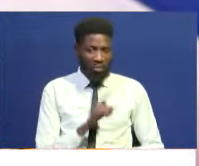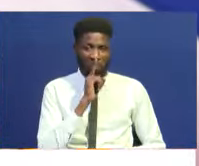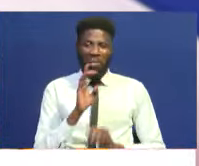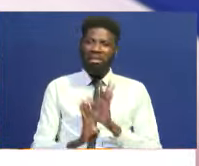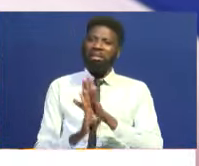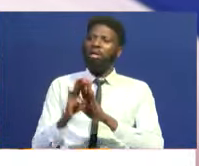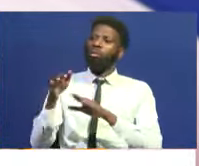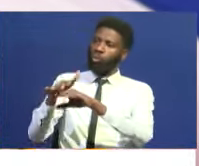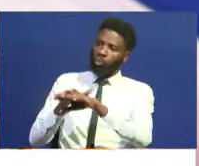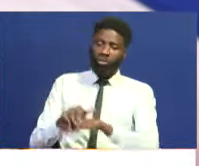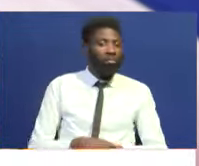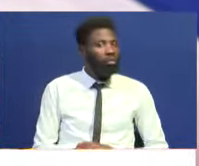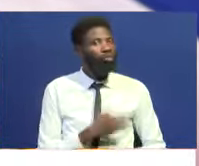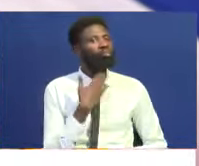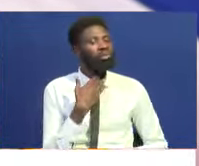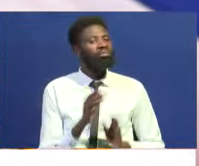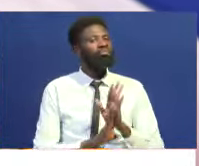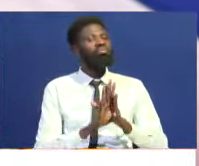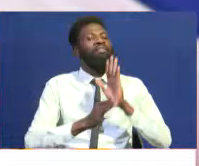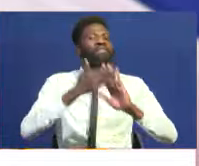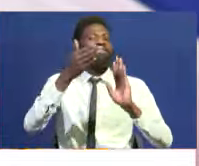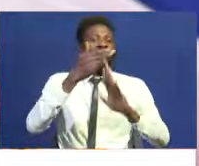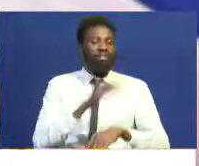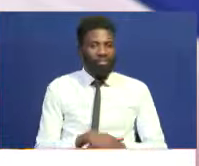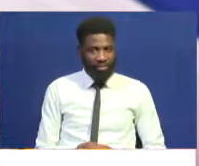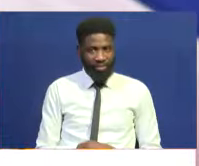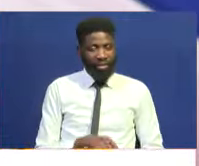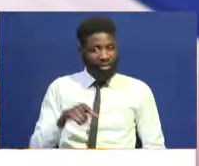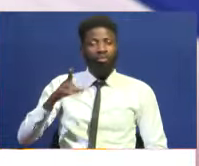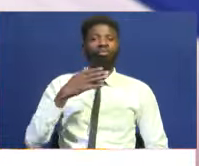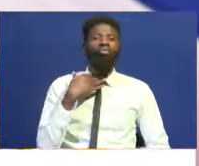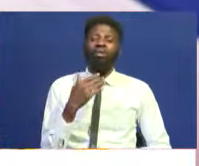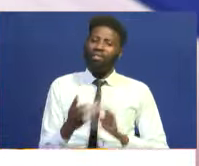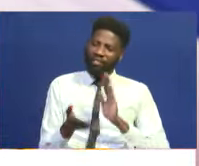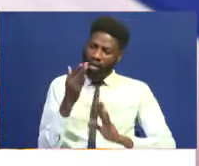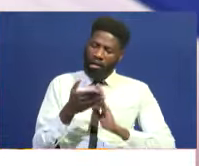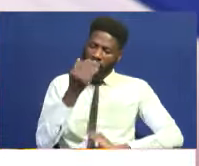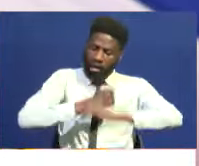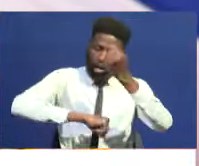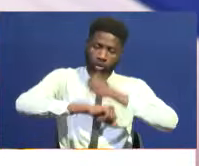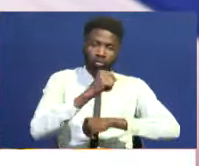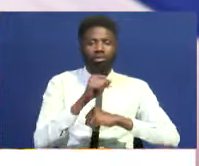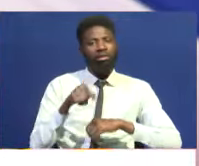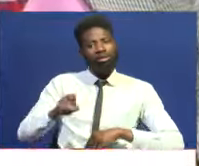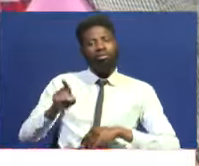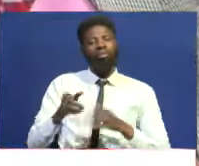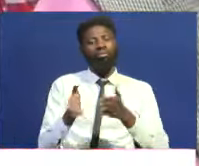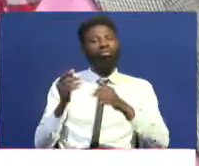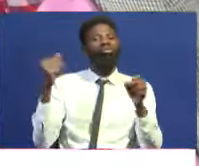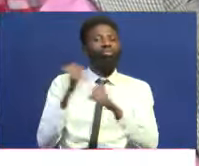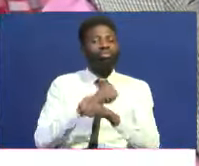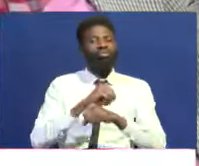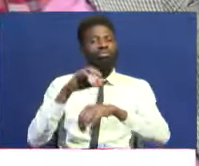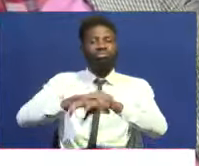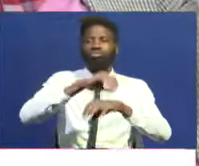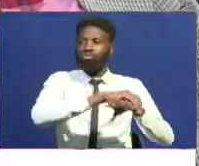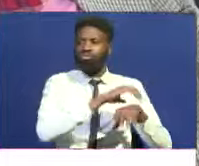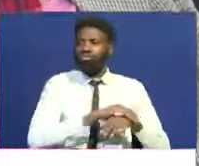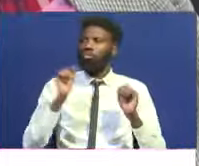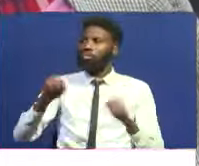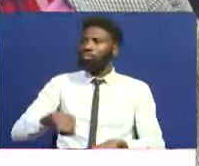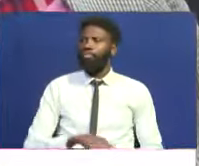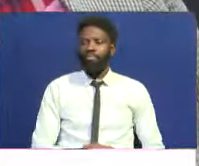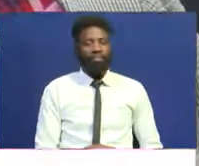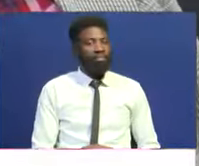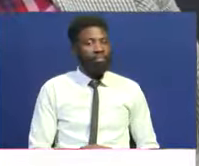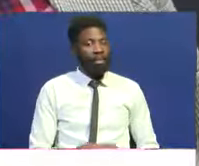chap. Wanataka tufanye kazi kwa upesi, waone wapate kazi na mambo mengine ambayo yanaendelea. Moja wa wale ambao walikuwa